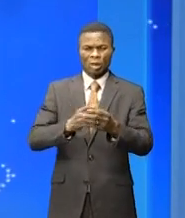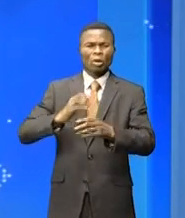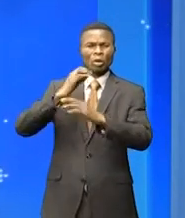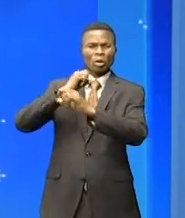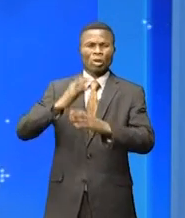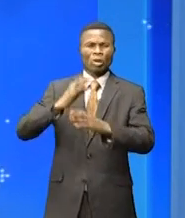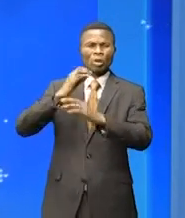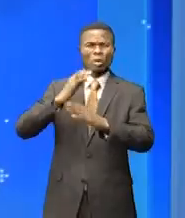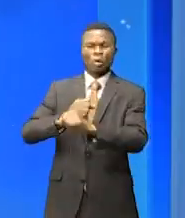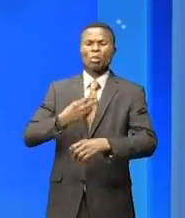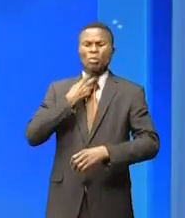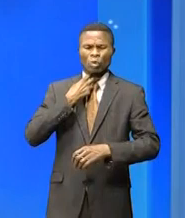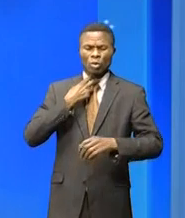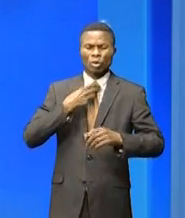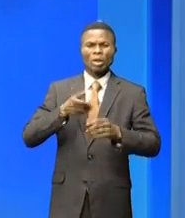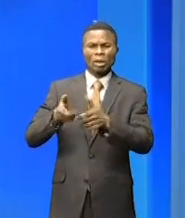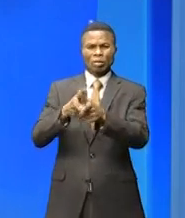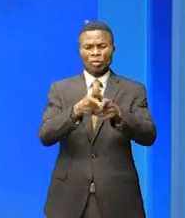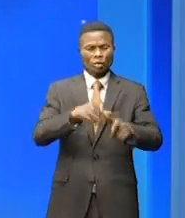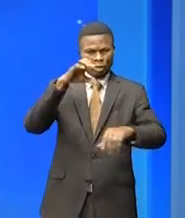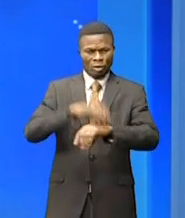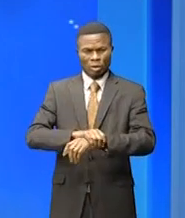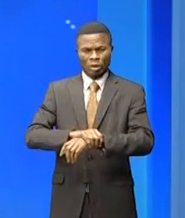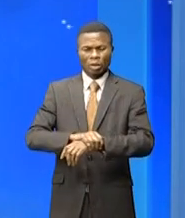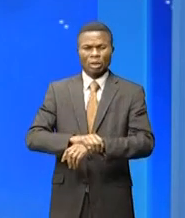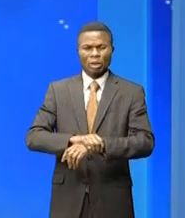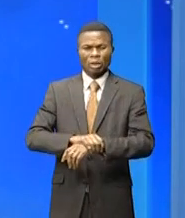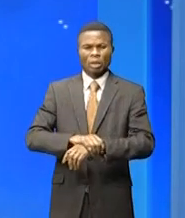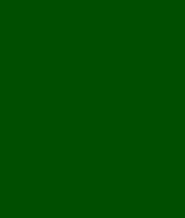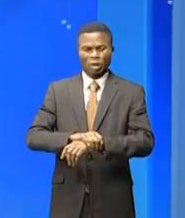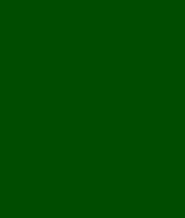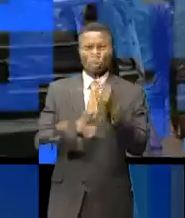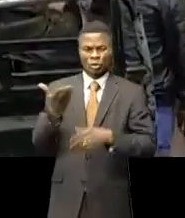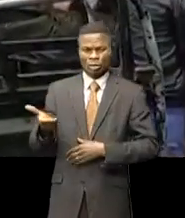quelques armes blanches ont été saisies entre les mains des inciviles.